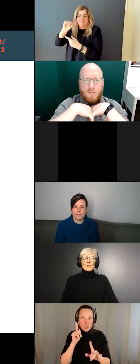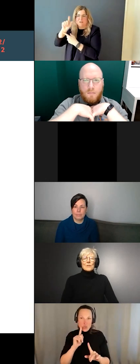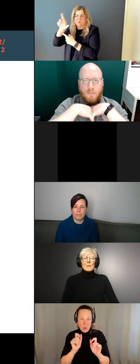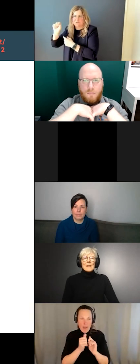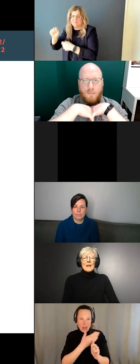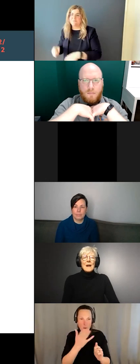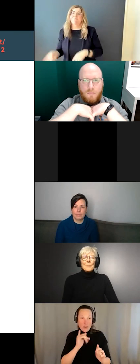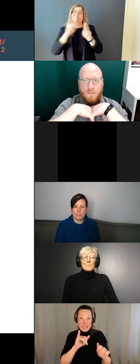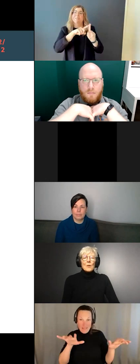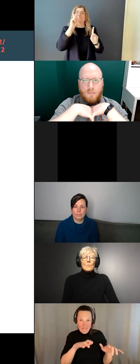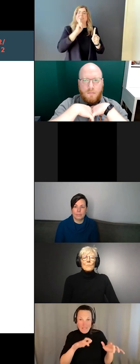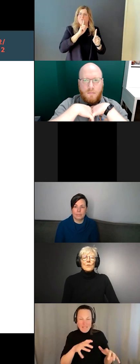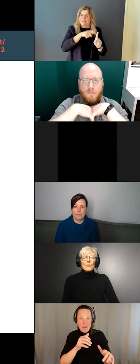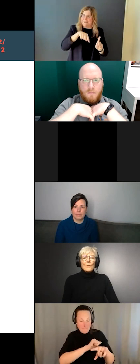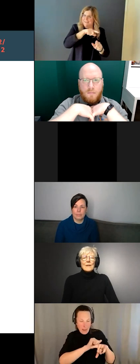Donc,